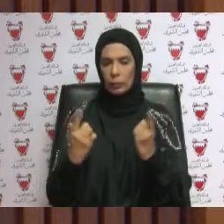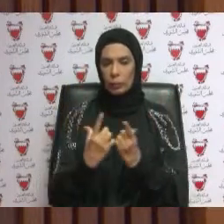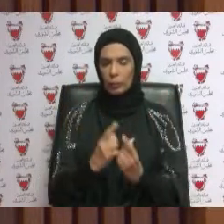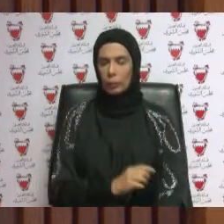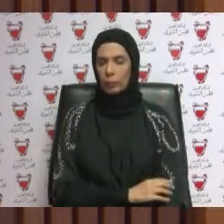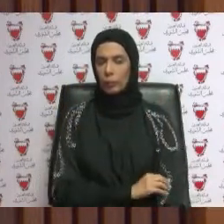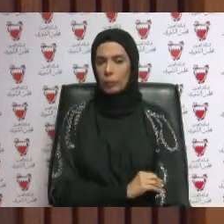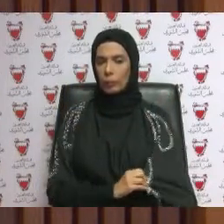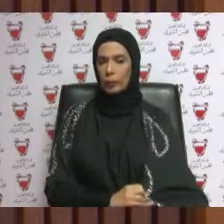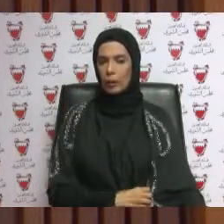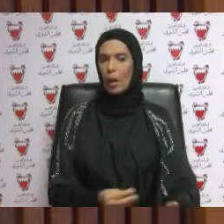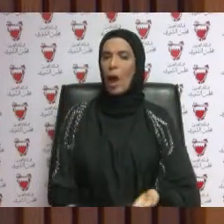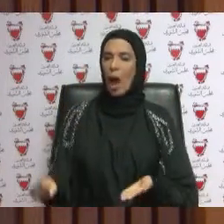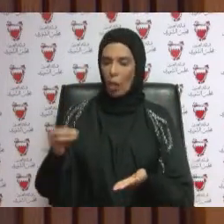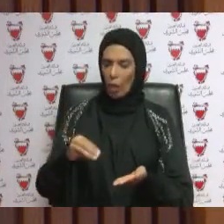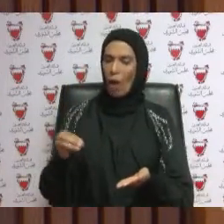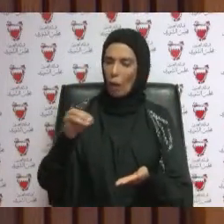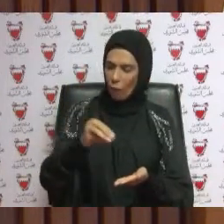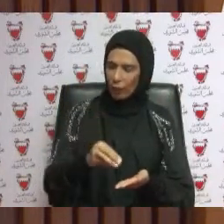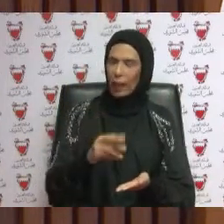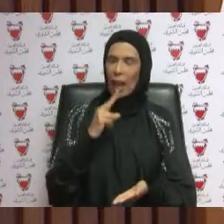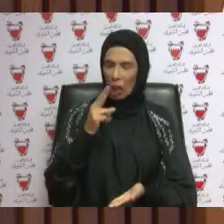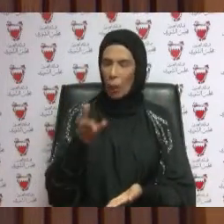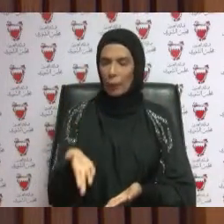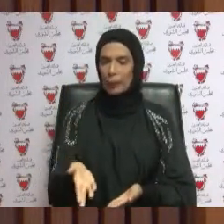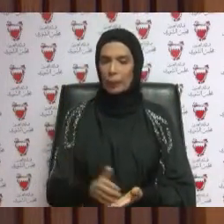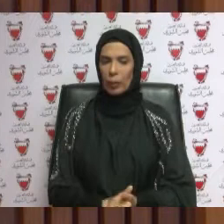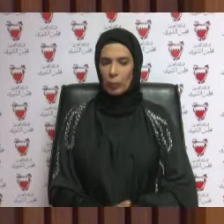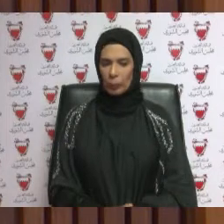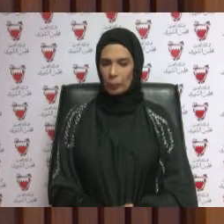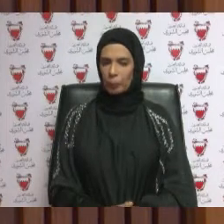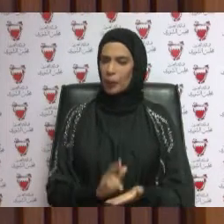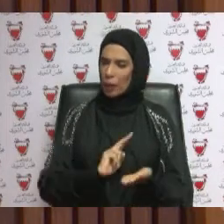التي أضافت بعض النقاط التي أرسلتها